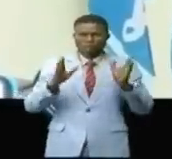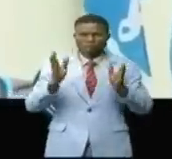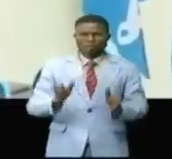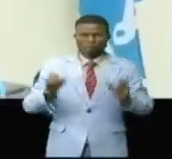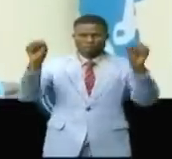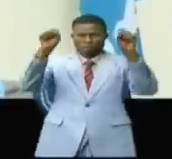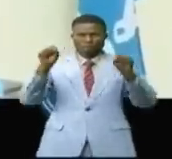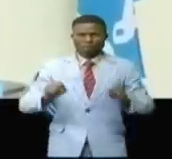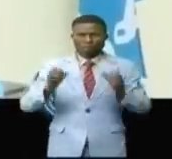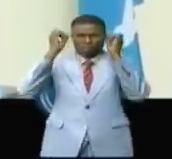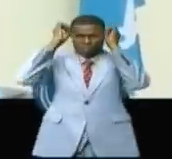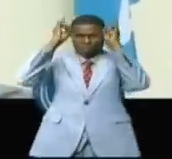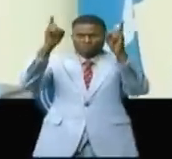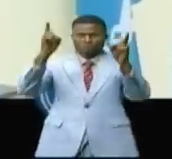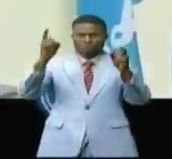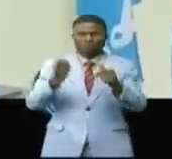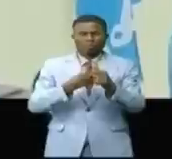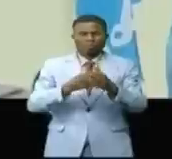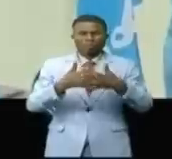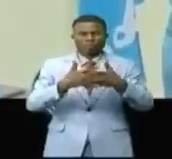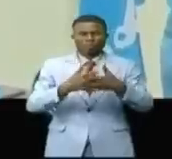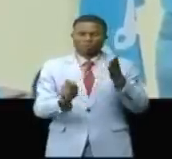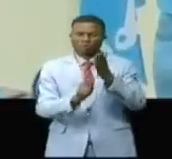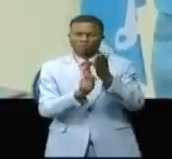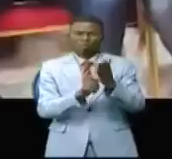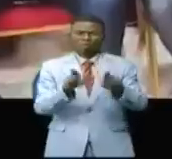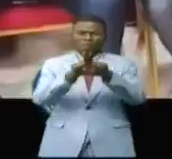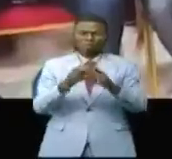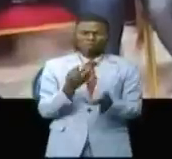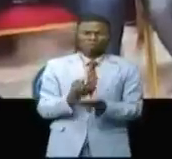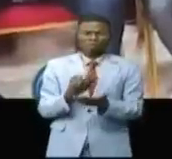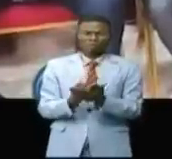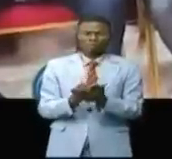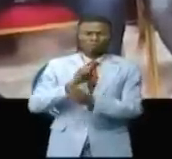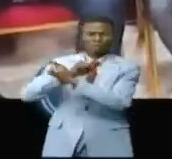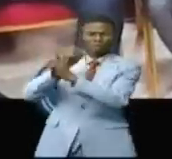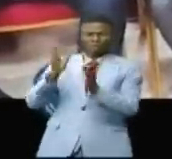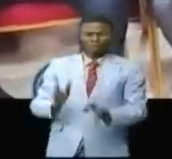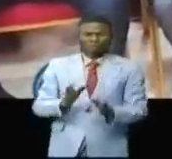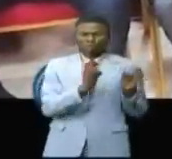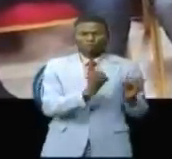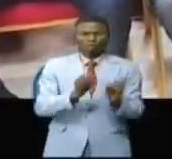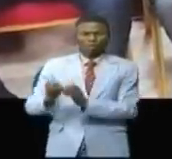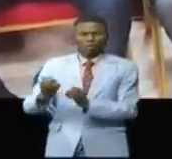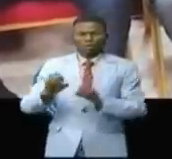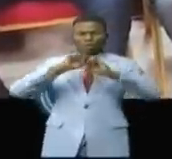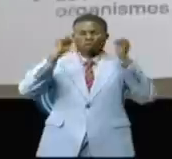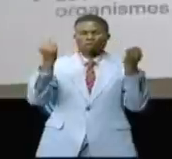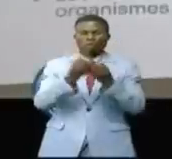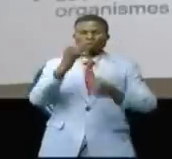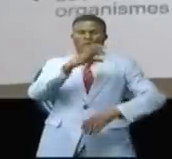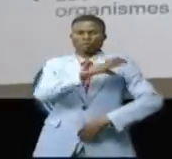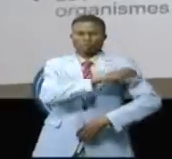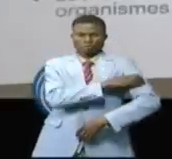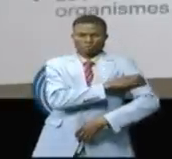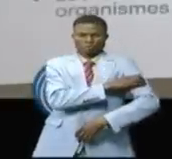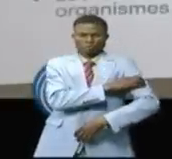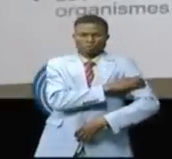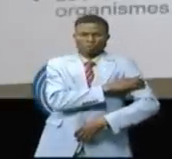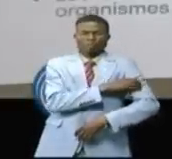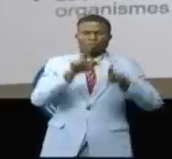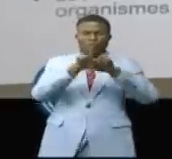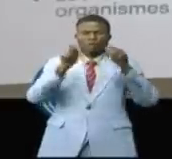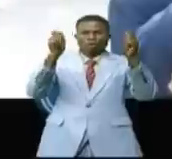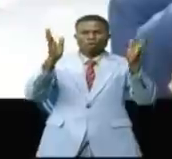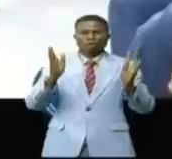éducatif notamment des partenaires techniques et financiers les syndicats et organisations de la société civile ainsi que le média